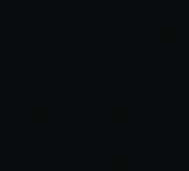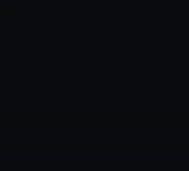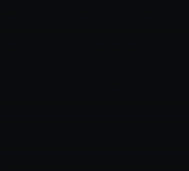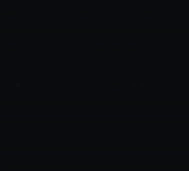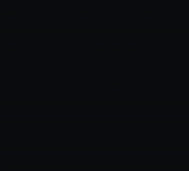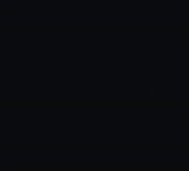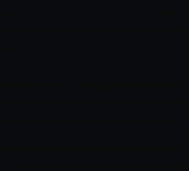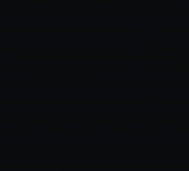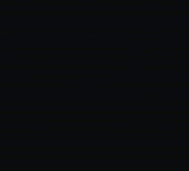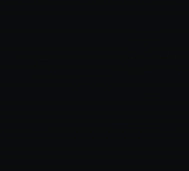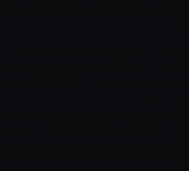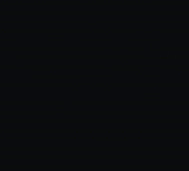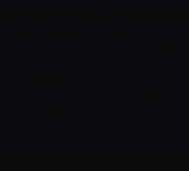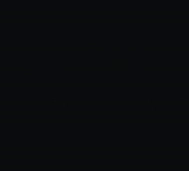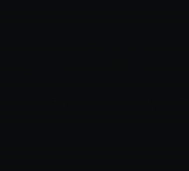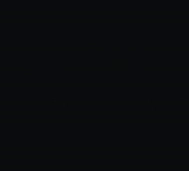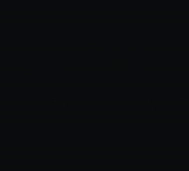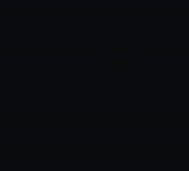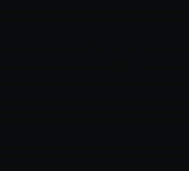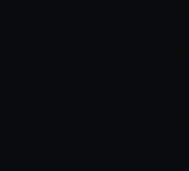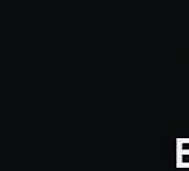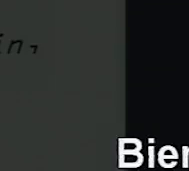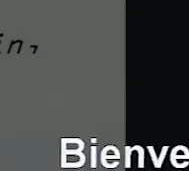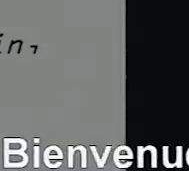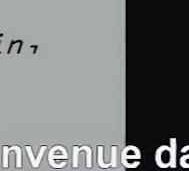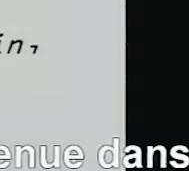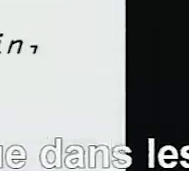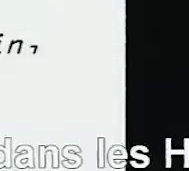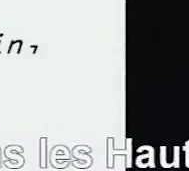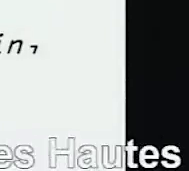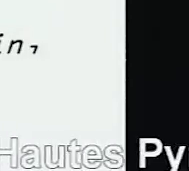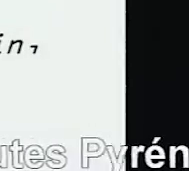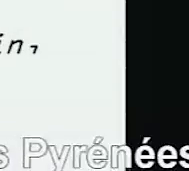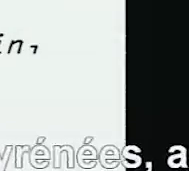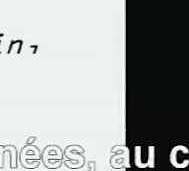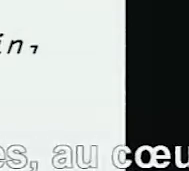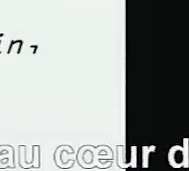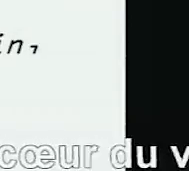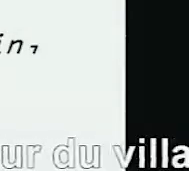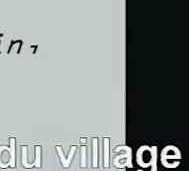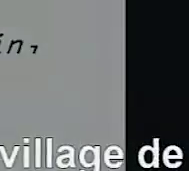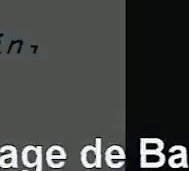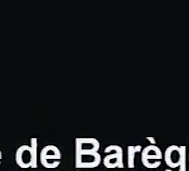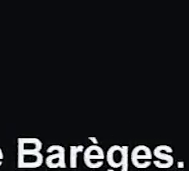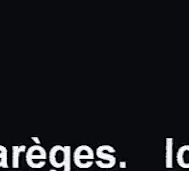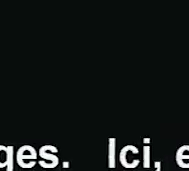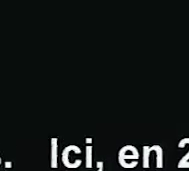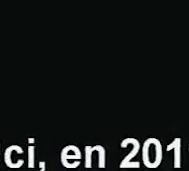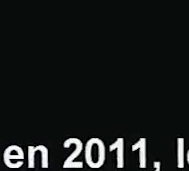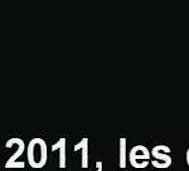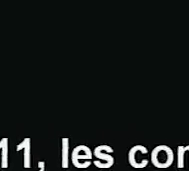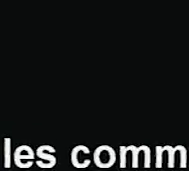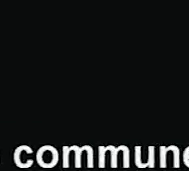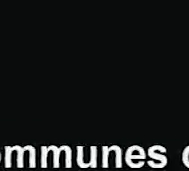Nous avons une pensée pour eux ce soir, un trait dans la nature. Bienvenue dans les Hautes-Pyrénées, au cœur du village de Barège. Ici,